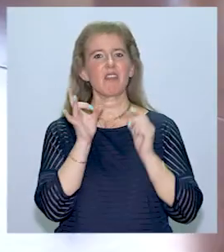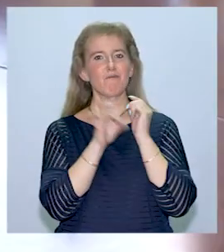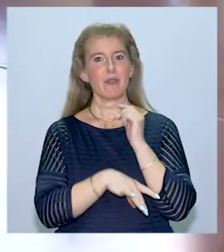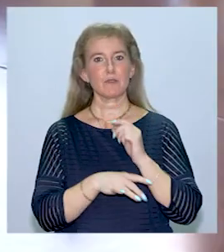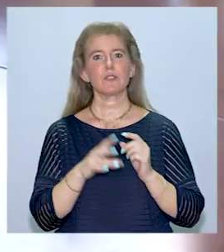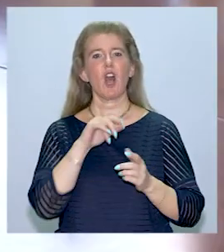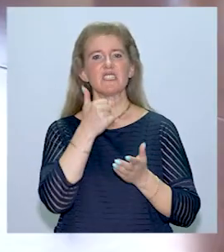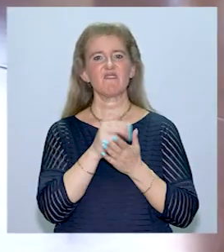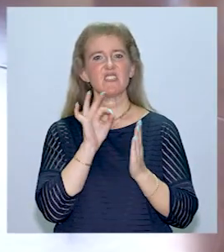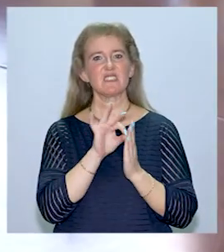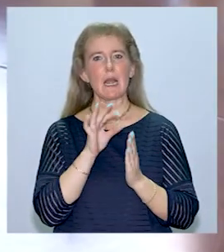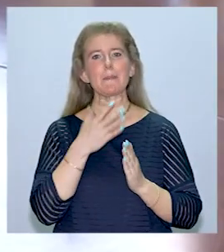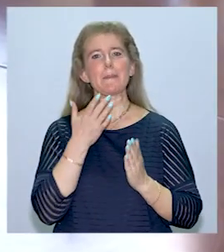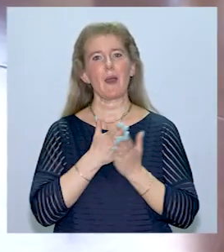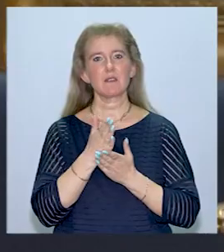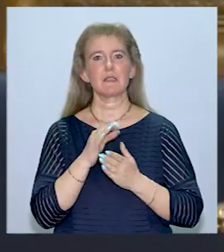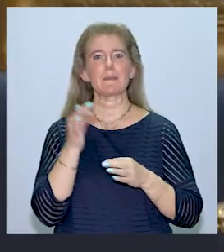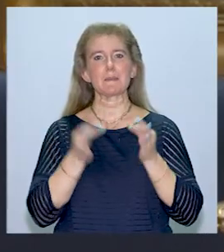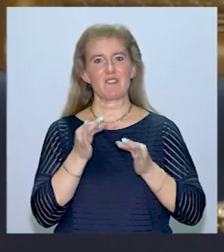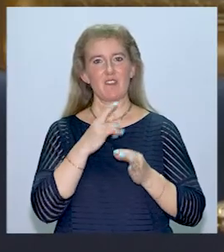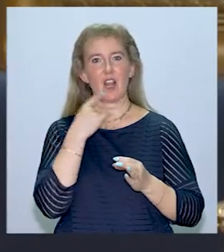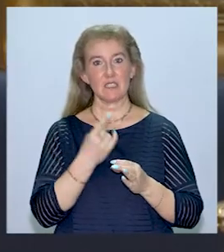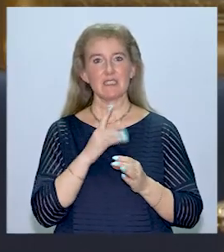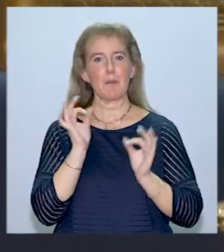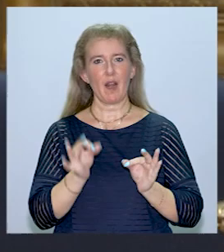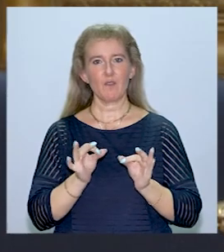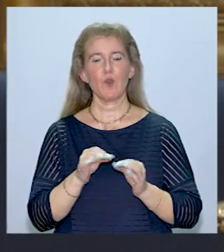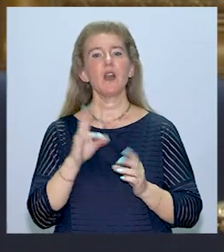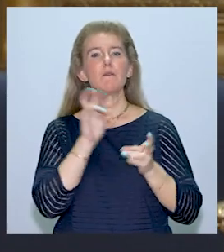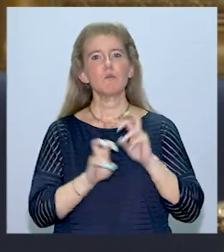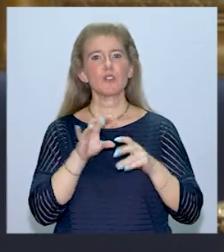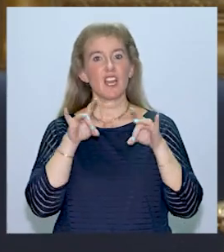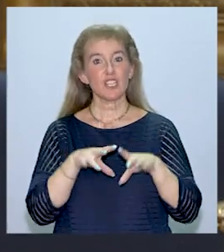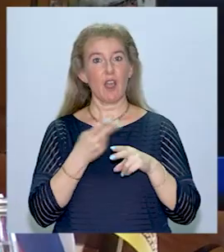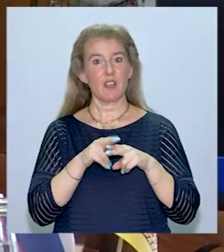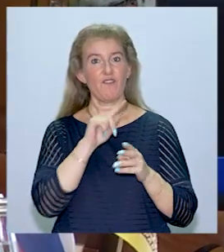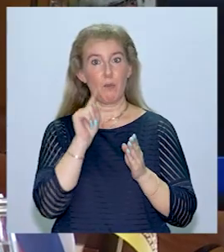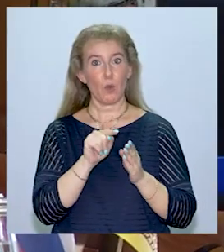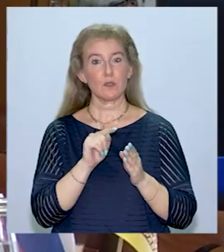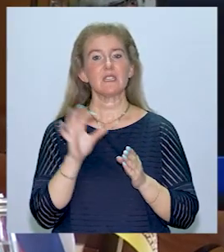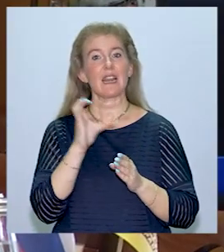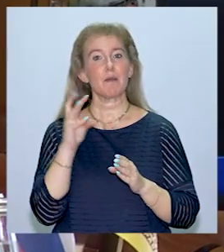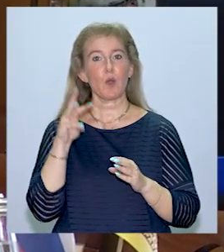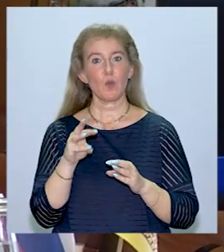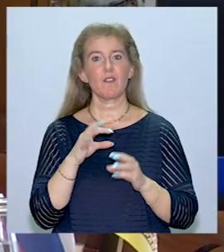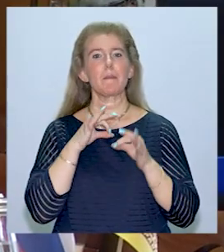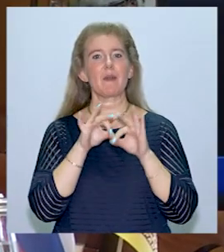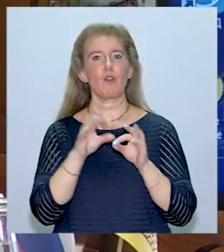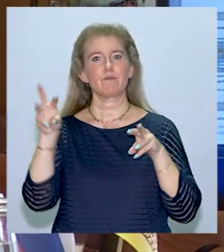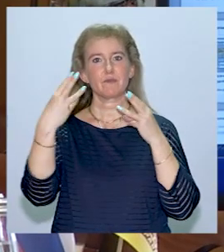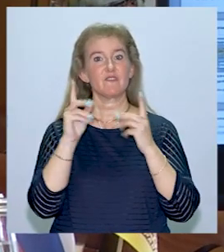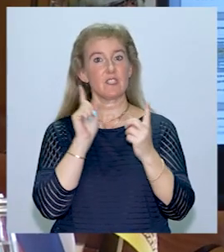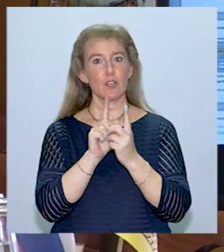Победа над бедностью – основная цель политики партии «Справедливая Россия за правду». Для поиска решений по этому вопросу Сергей Миронов